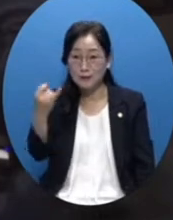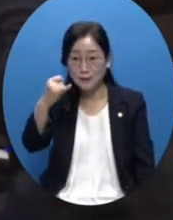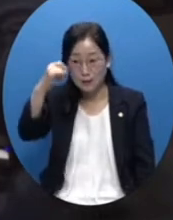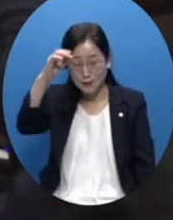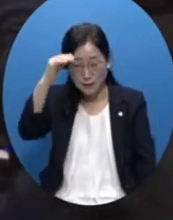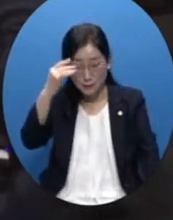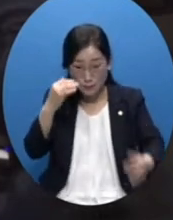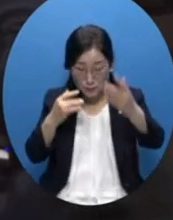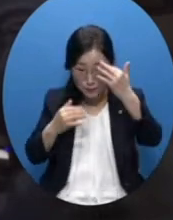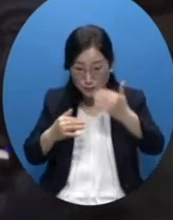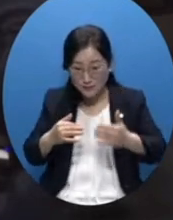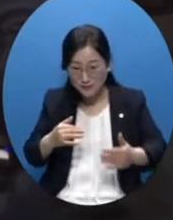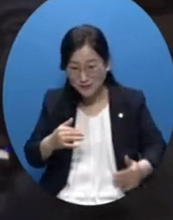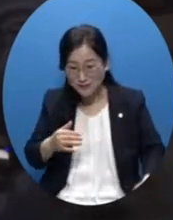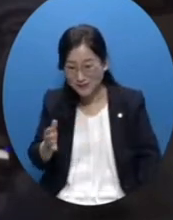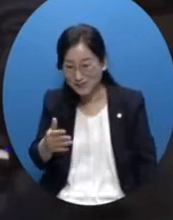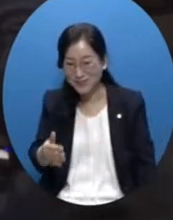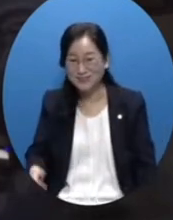그랬는데 안 나왔네